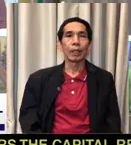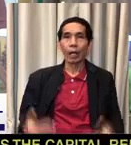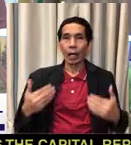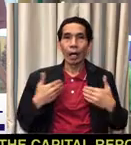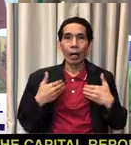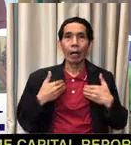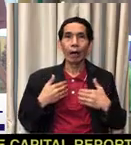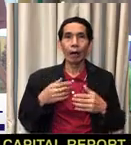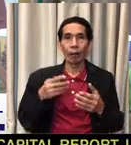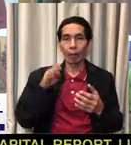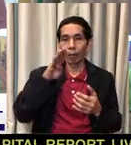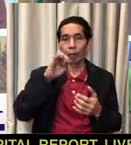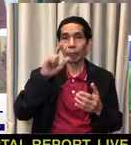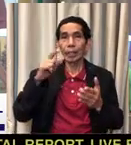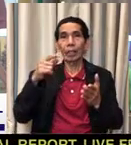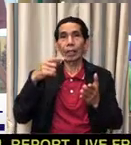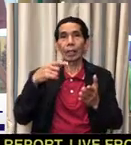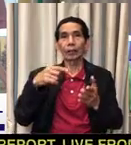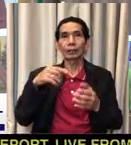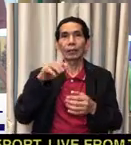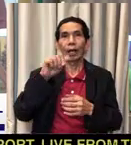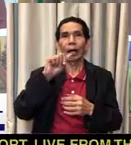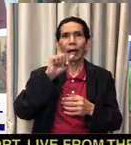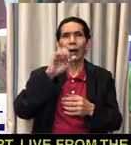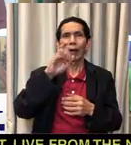Meron kayong bill na dumarating sa Apari.